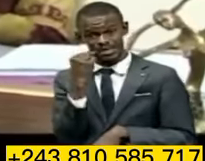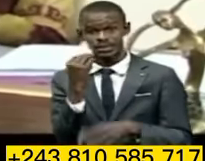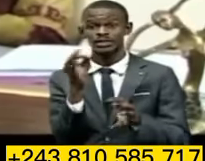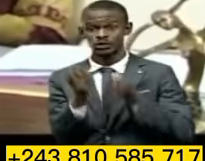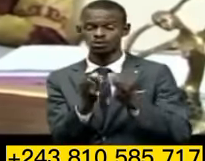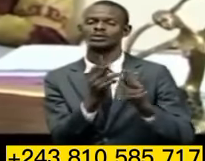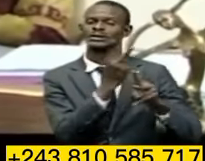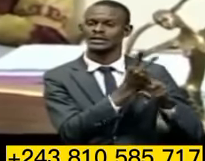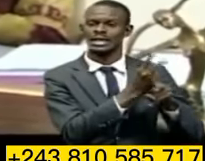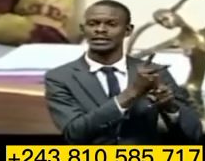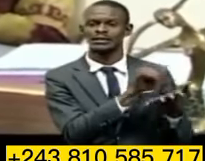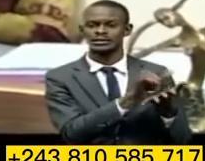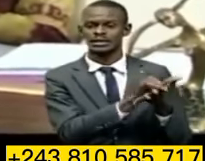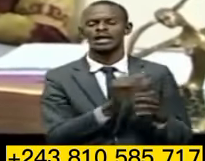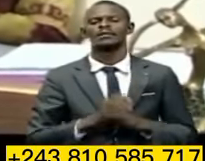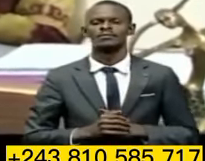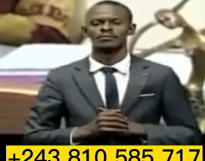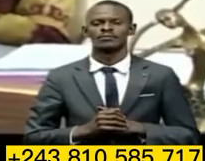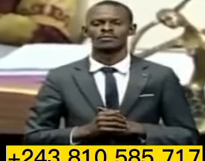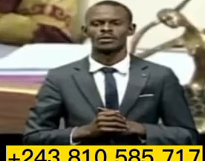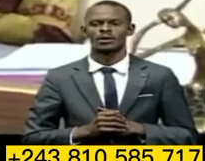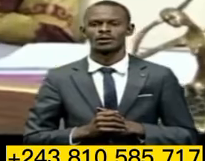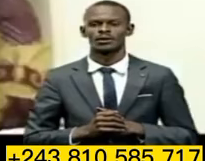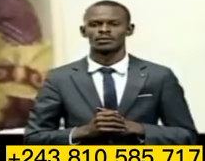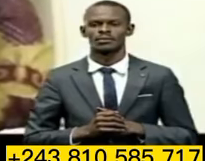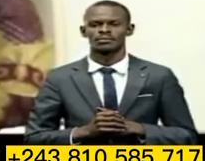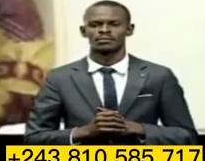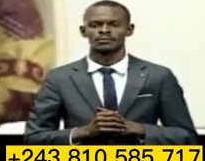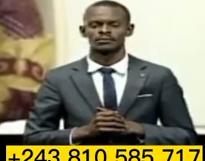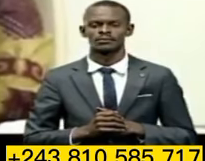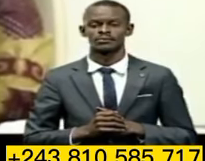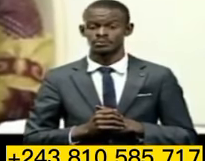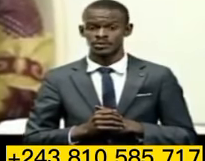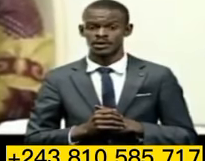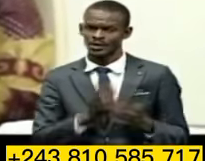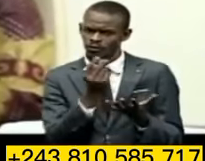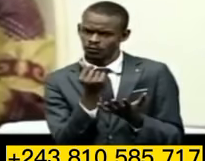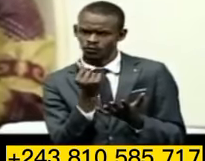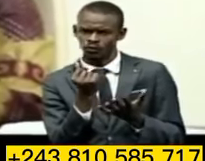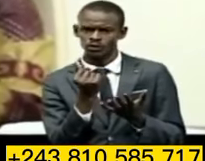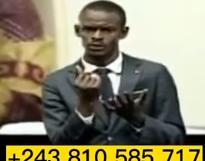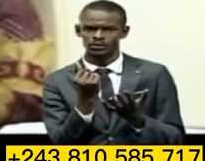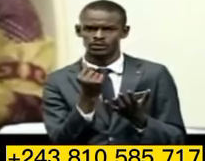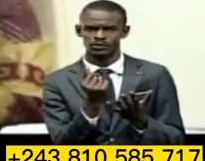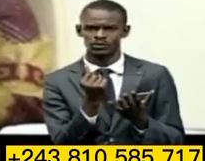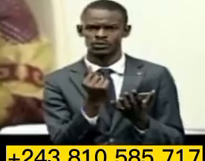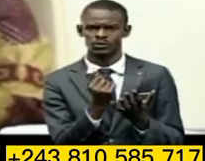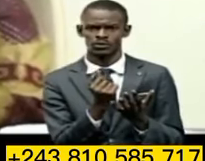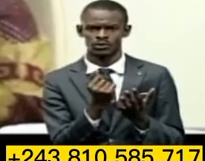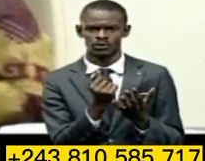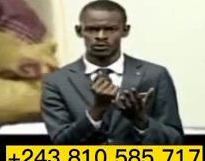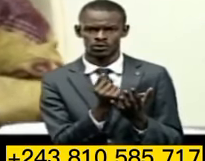être actionné qu'après l'opérationnalisation effective du fonds spécial de réparation de l'indemnisation aux